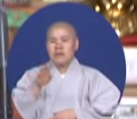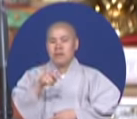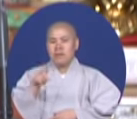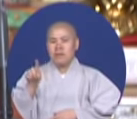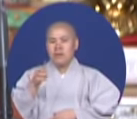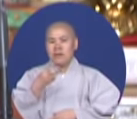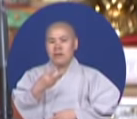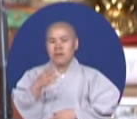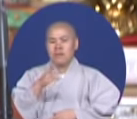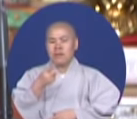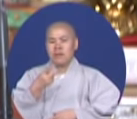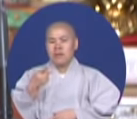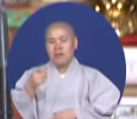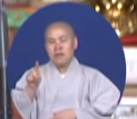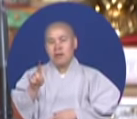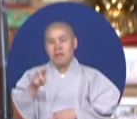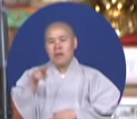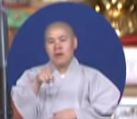옴사바바바수다